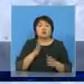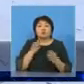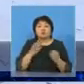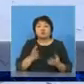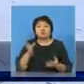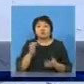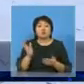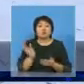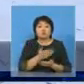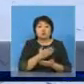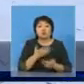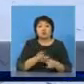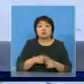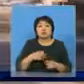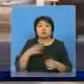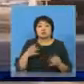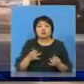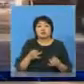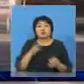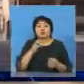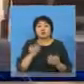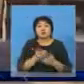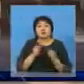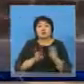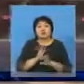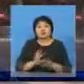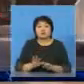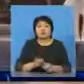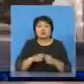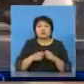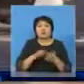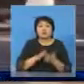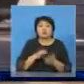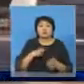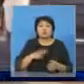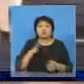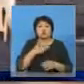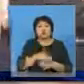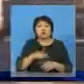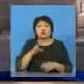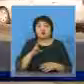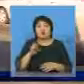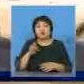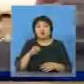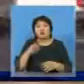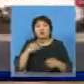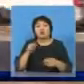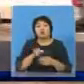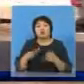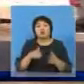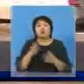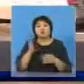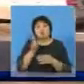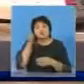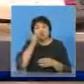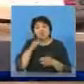просто-напросто все столбы по улице срезал, новые еще не поставил. Проблемы горожан, проживающих по улице Нариманова, начались с ремонта дорог. Здесь сняли